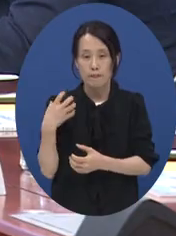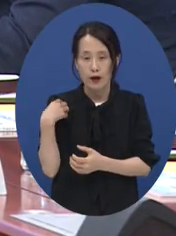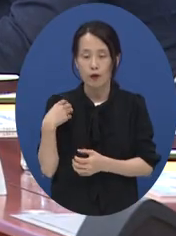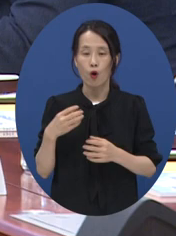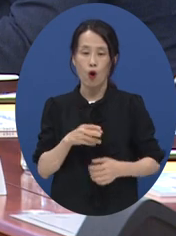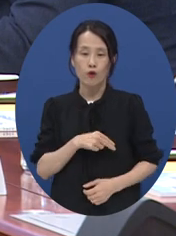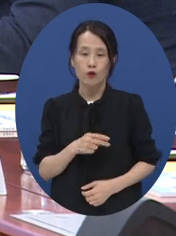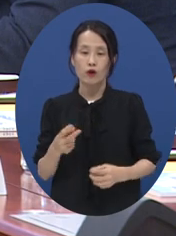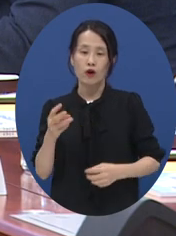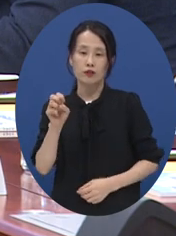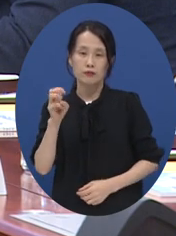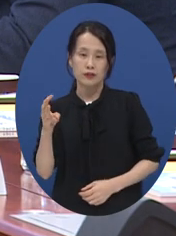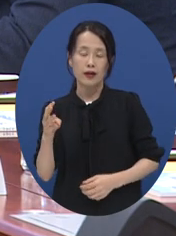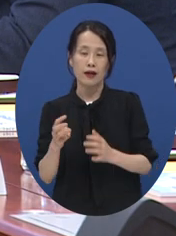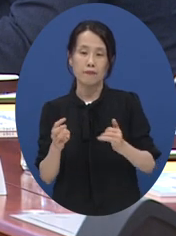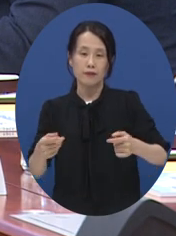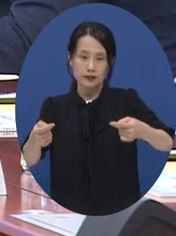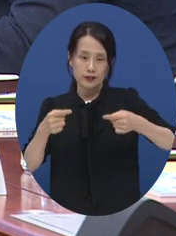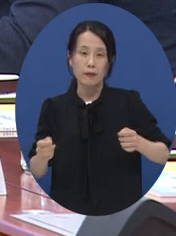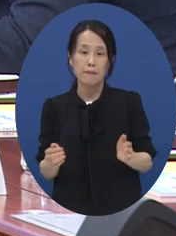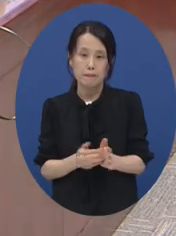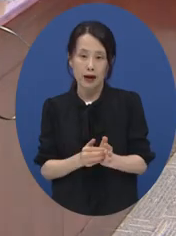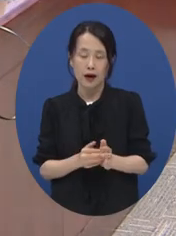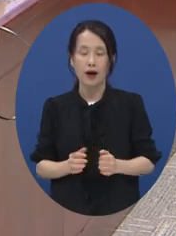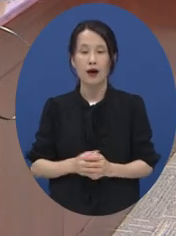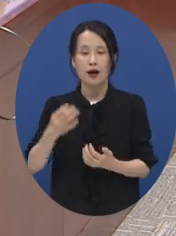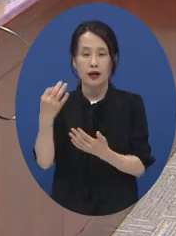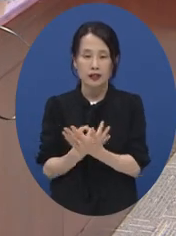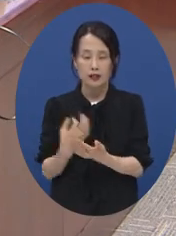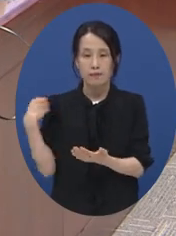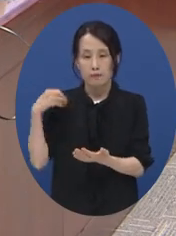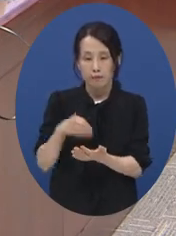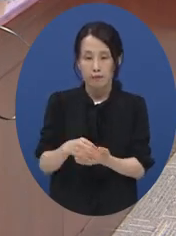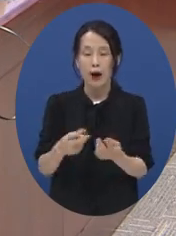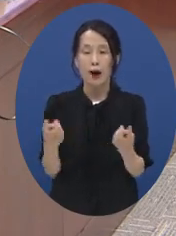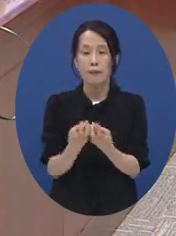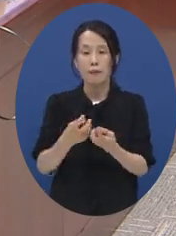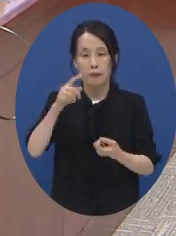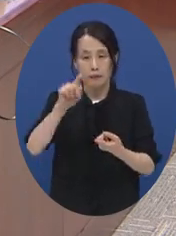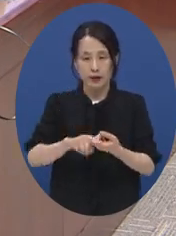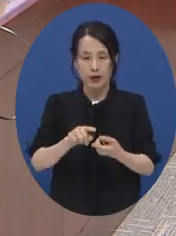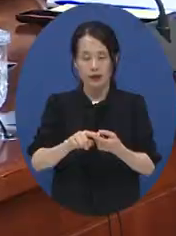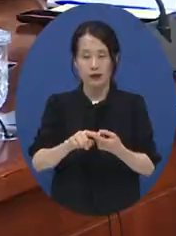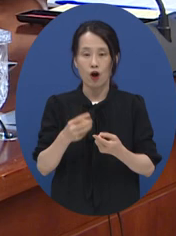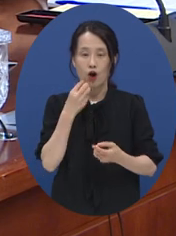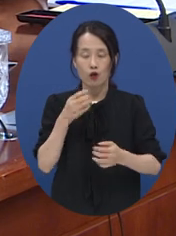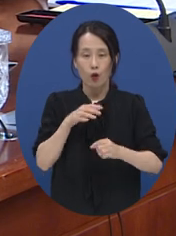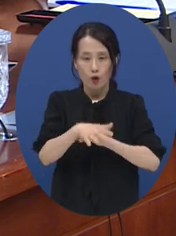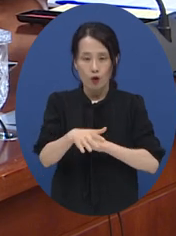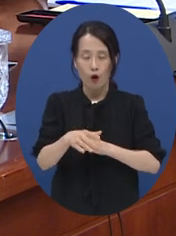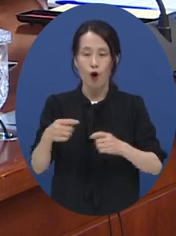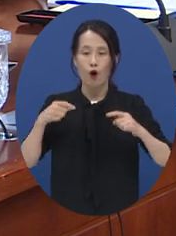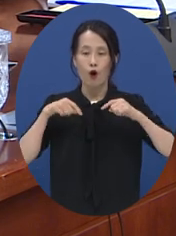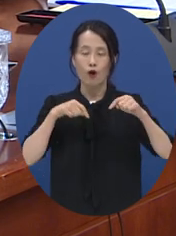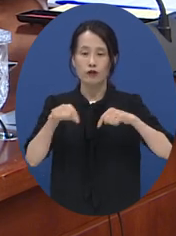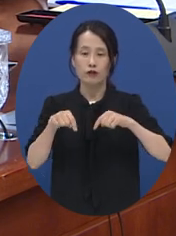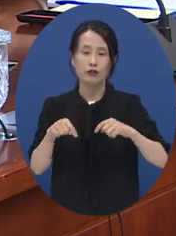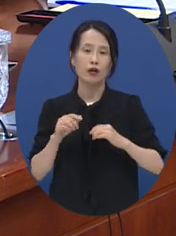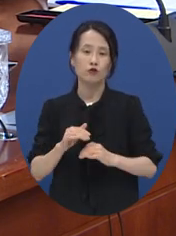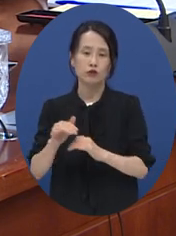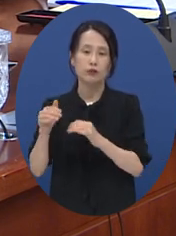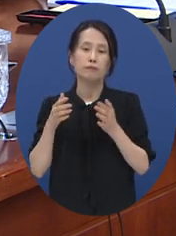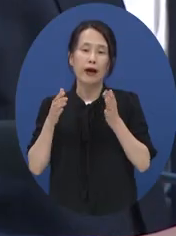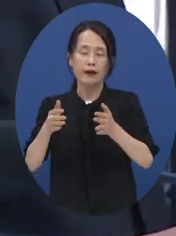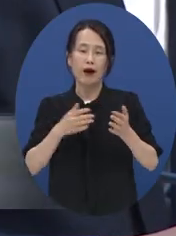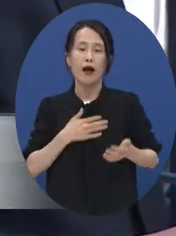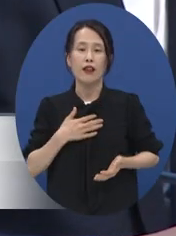국회의원 23명이 공동 주최한 토론회로 개발이익의 환수, 환원 방안에 대한 경기도형 정책 추진 방향을 알리기 위한